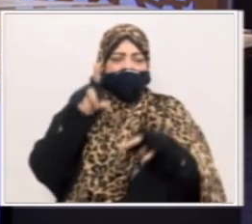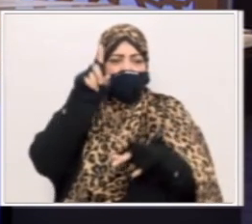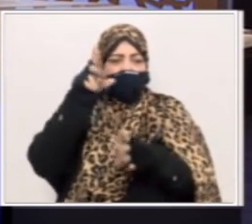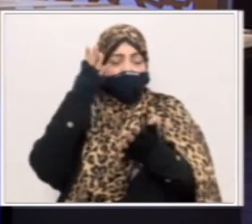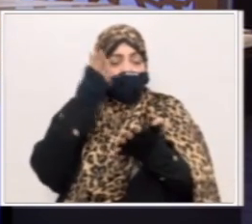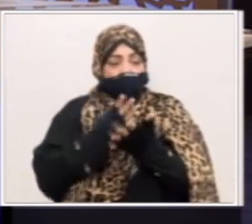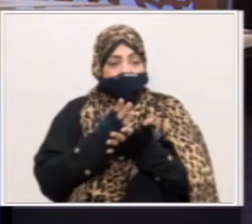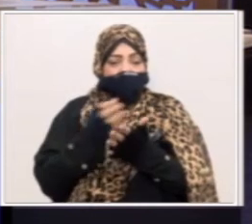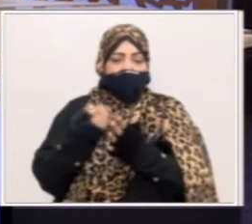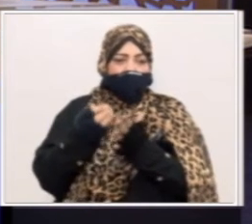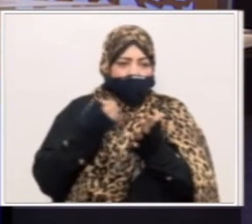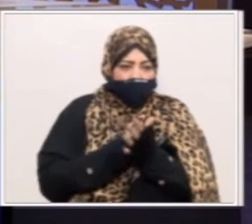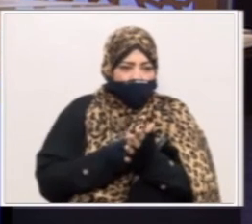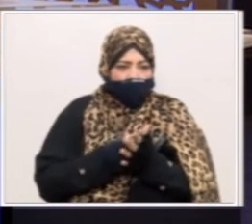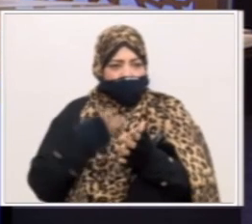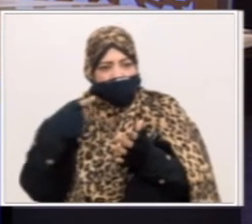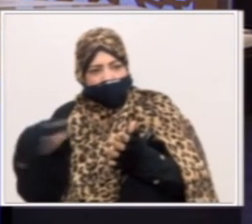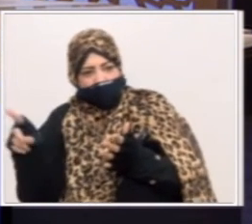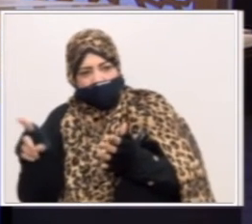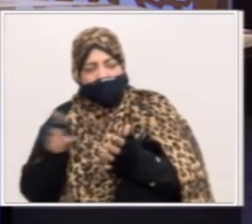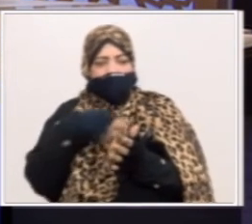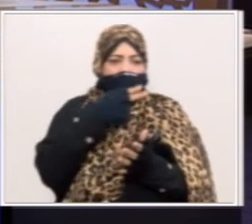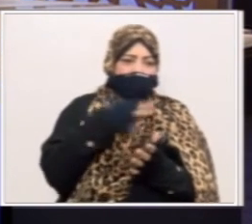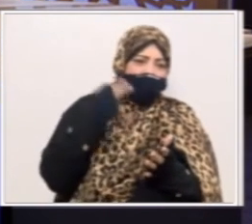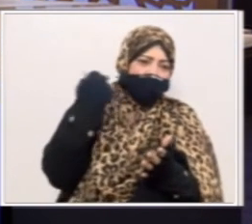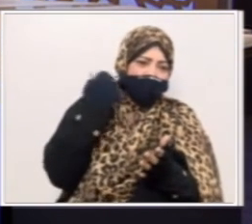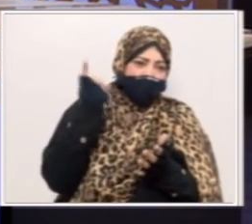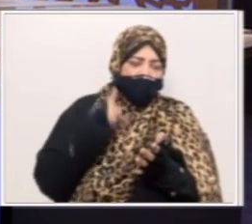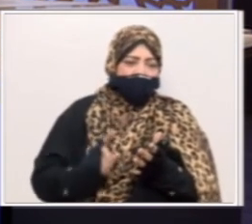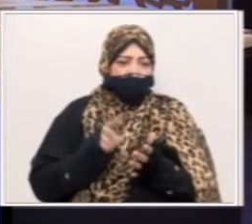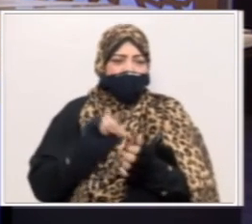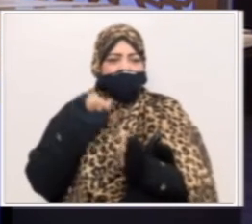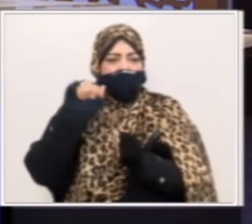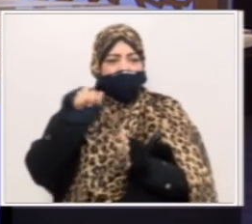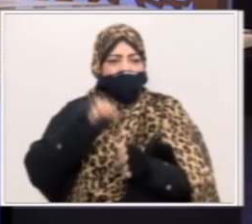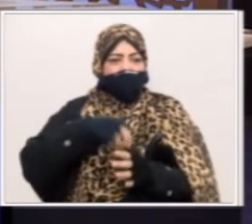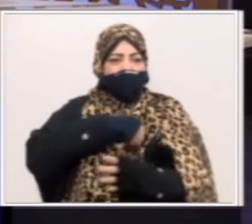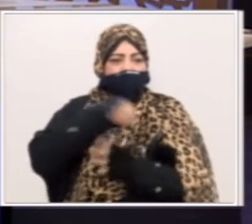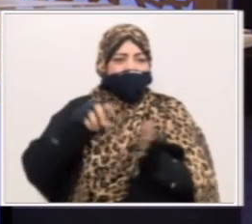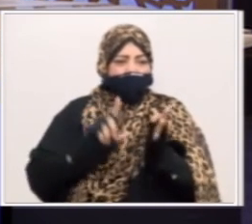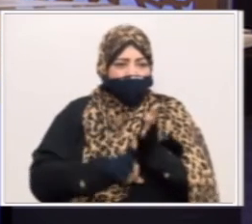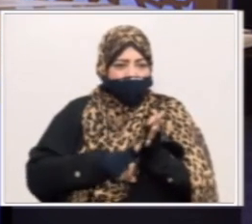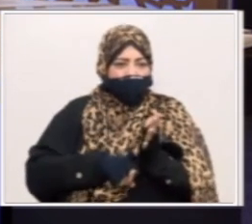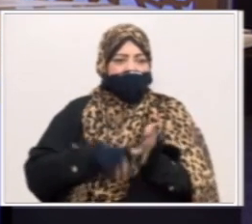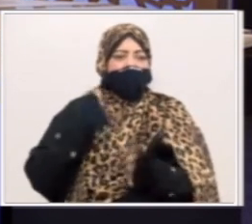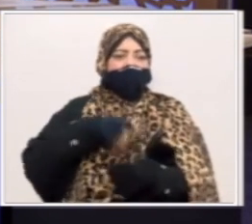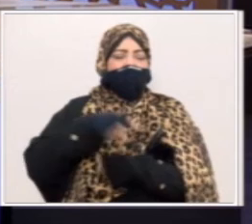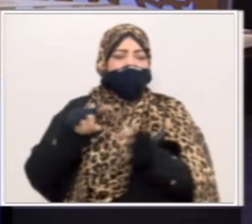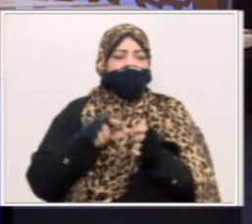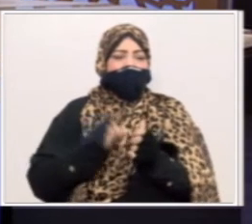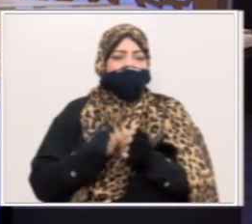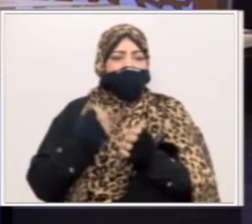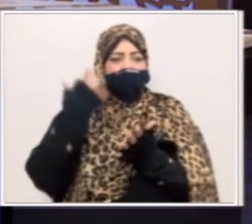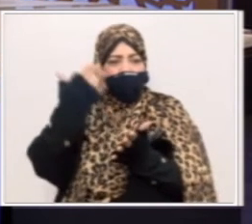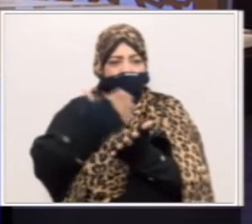فيها أحكام الحج، وبين فيها ما نقص من عبادة الناس من سهى ومن